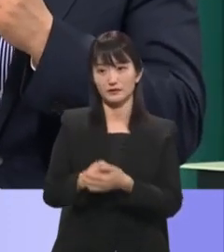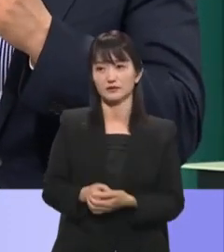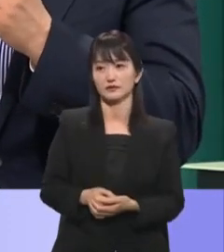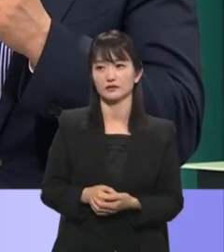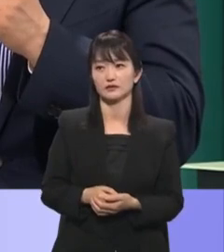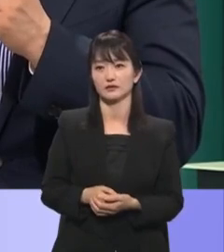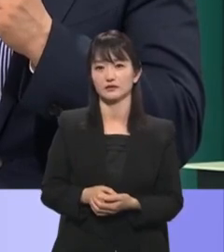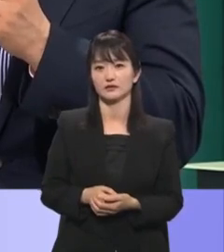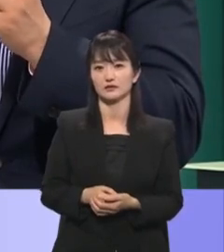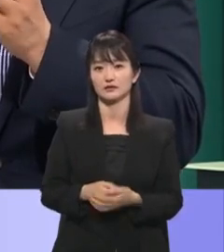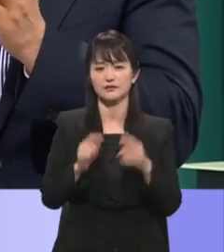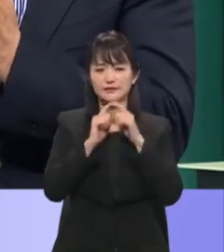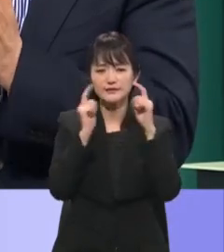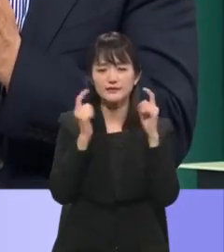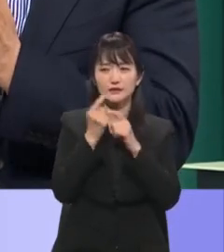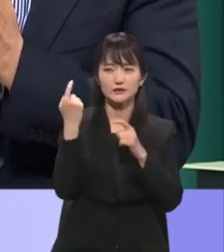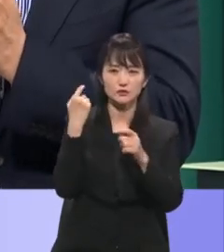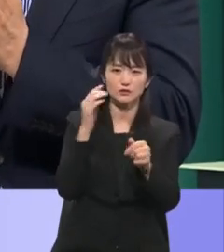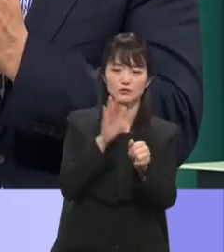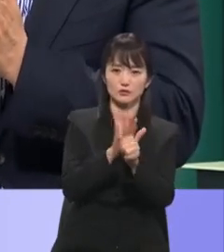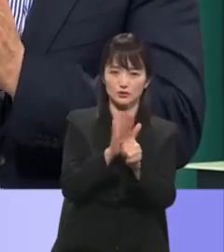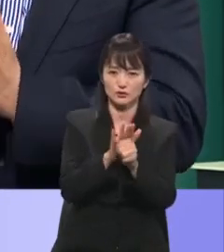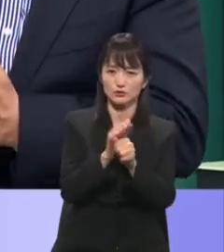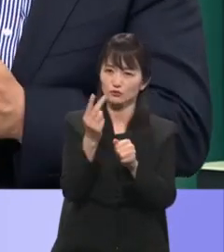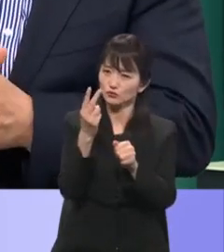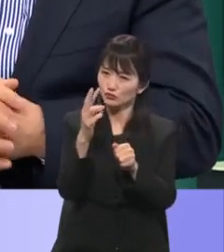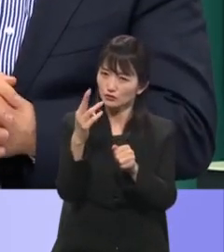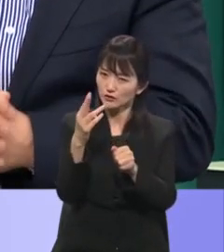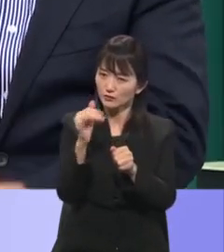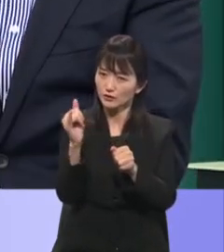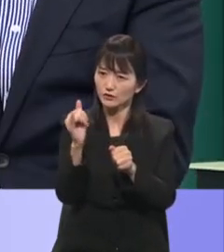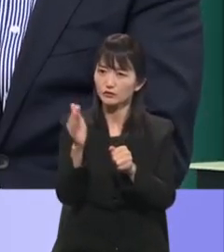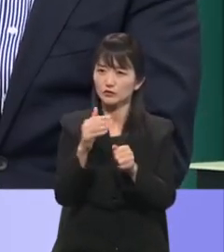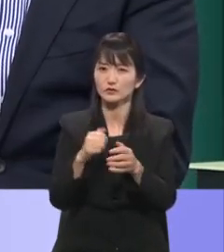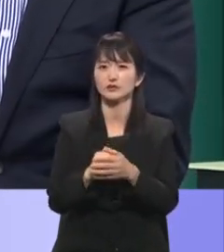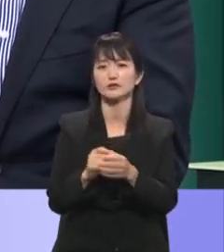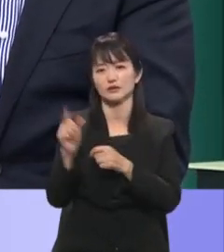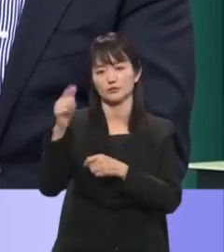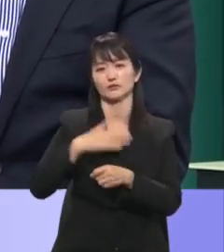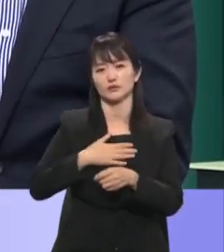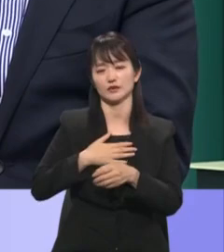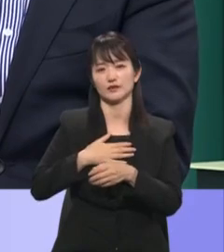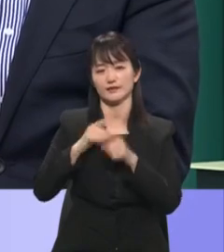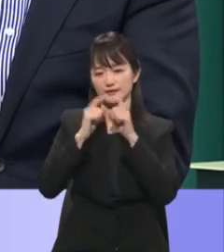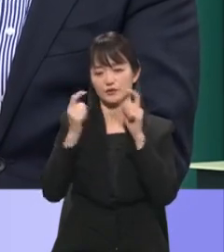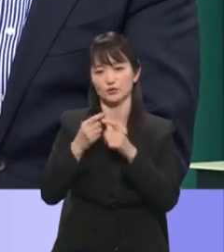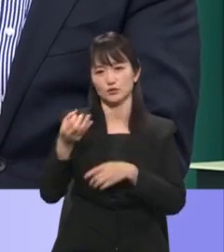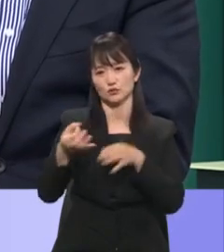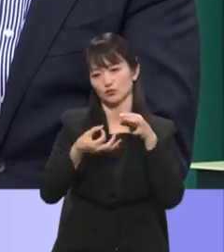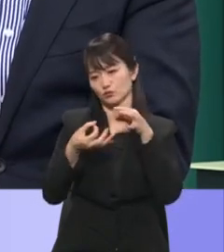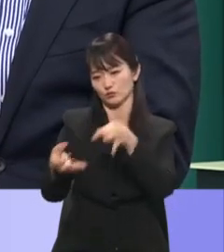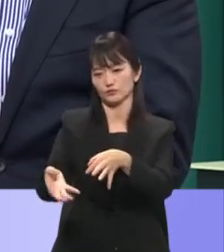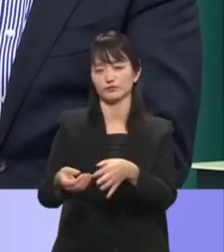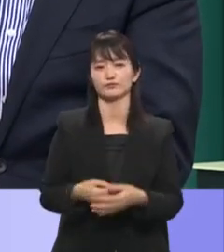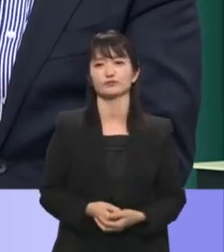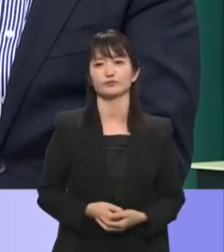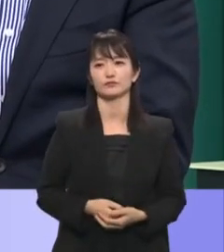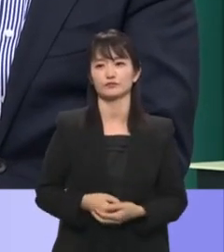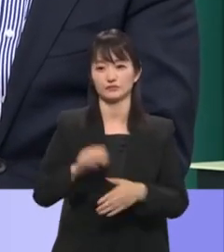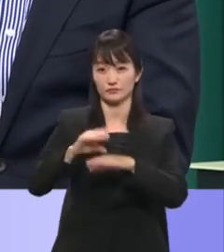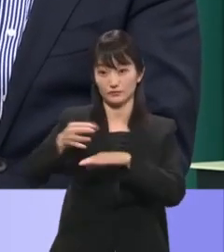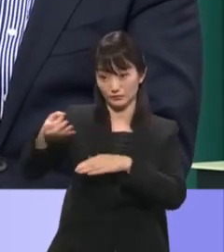개인 후원 같은 게 한 두세 분 아, 계셨고 예. 거진 자비입니다. 네. 자, 이 방송 보고 계시는 또 예. 기업